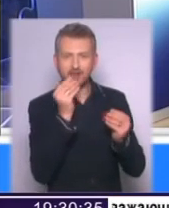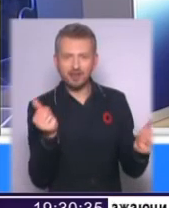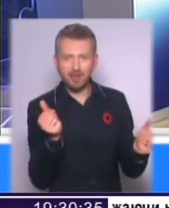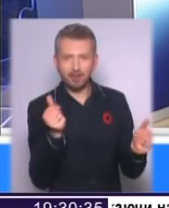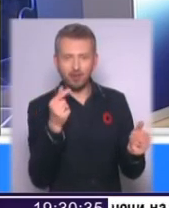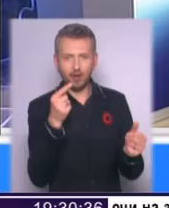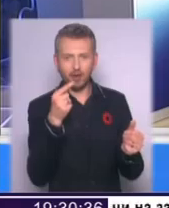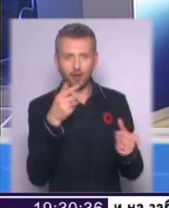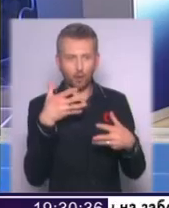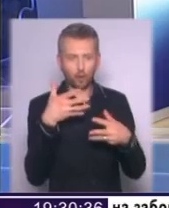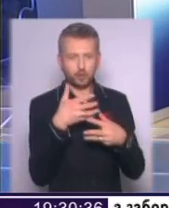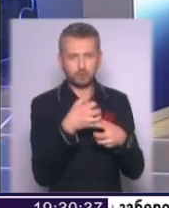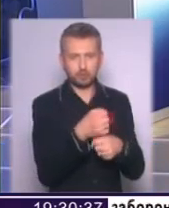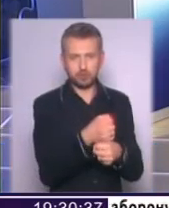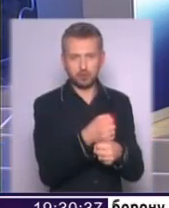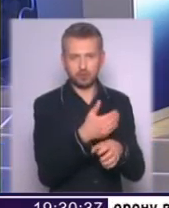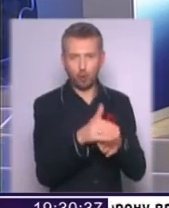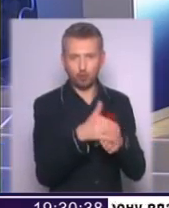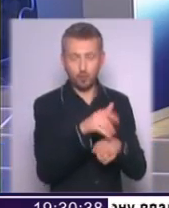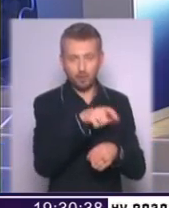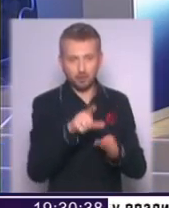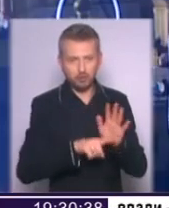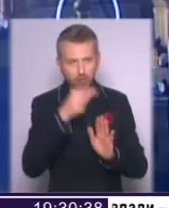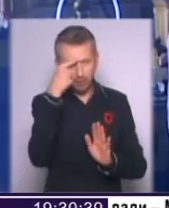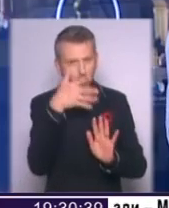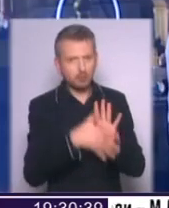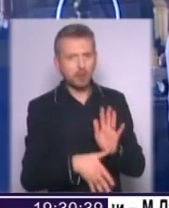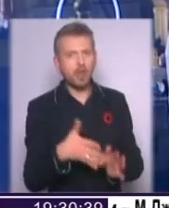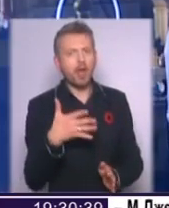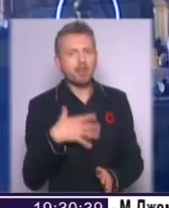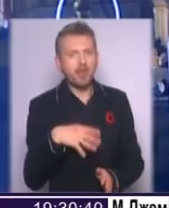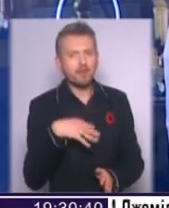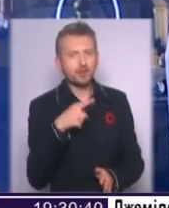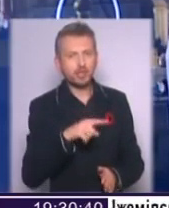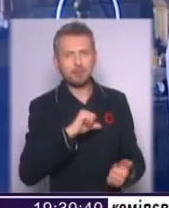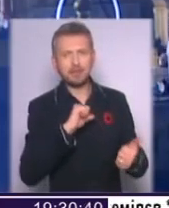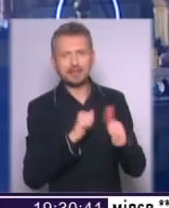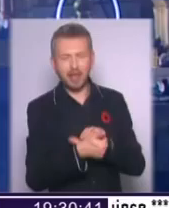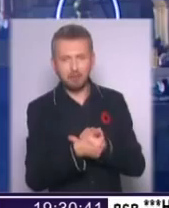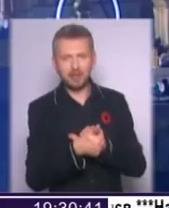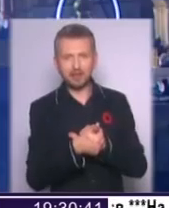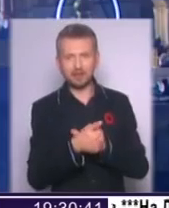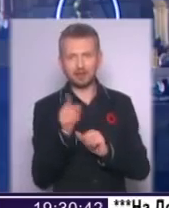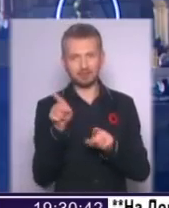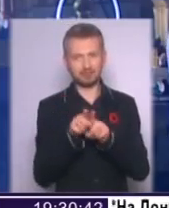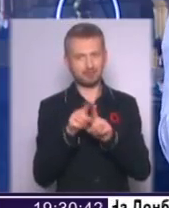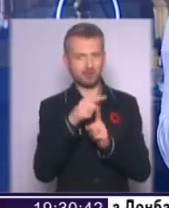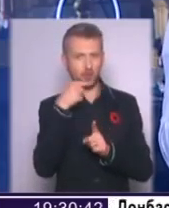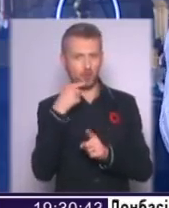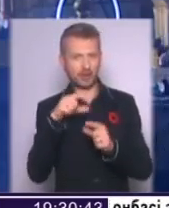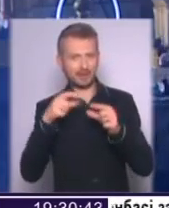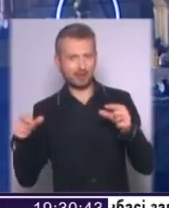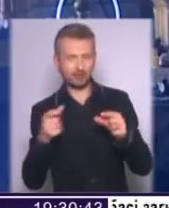звужуватися поступово, тому що люди починають розуміти, навіщо їм замість колорадської стрічки мак, навіщо